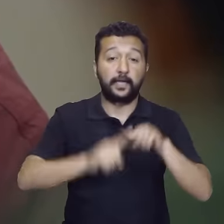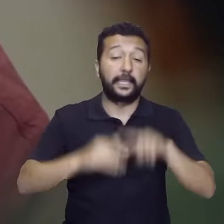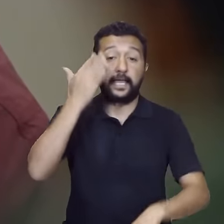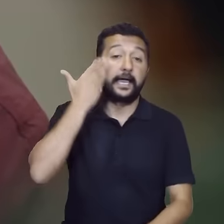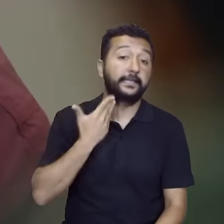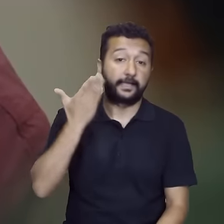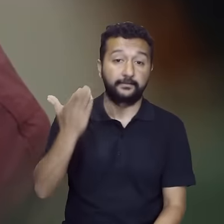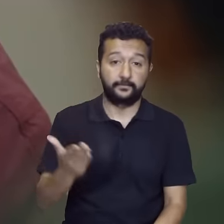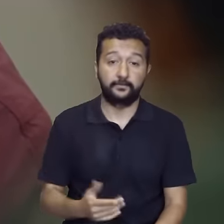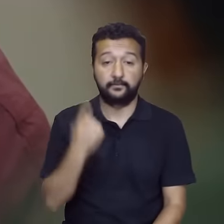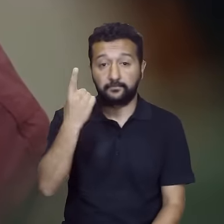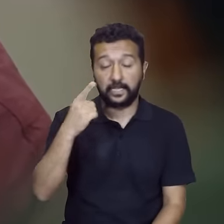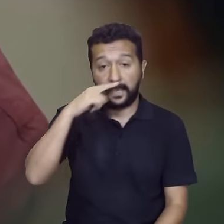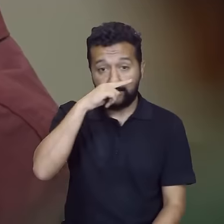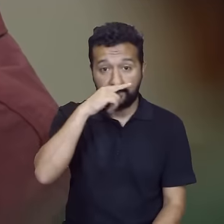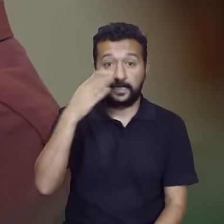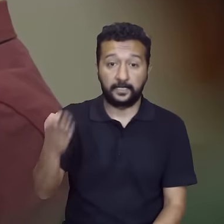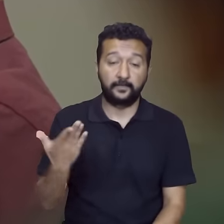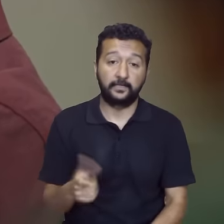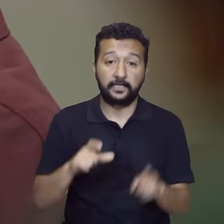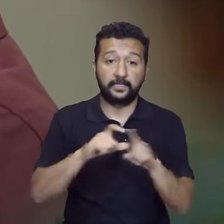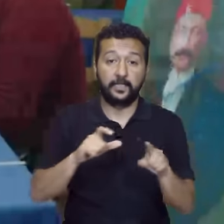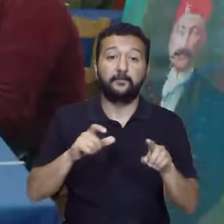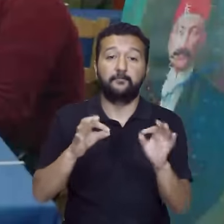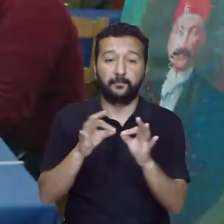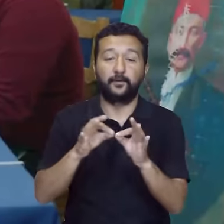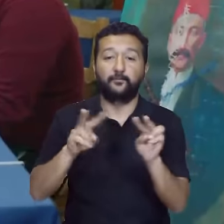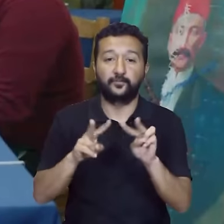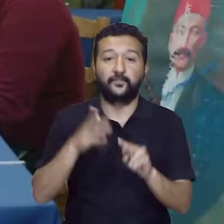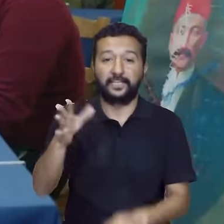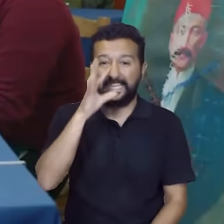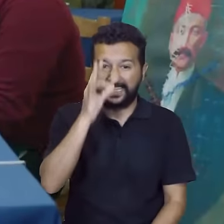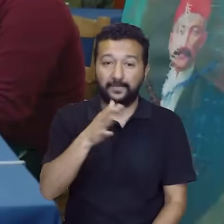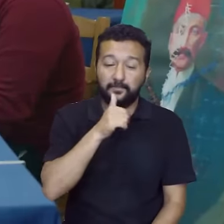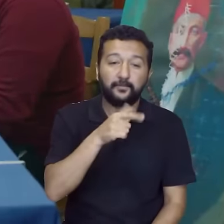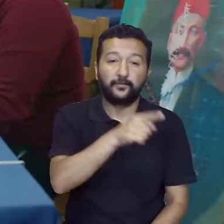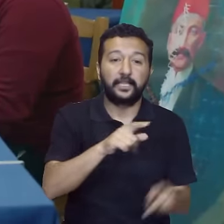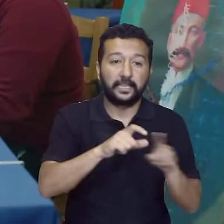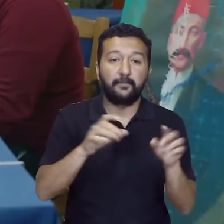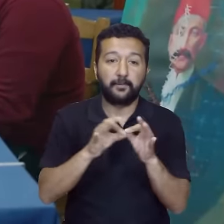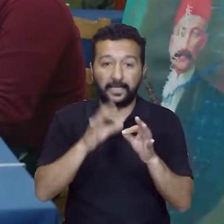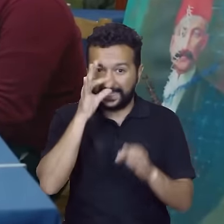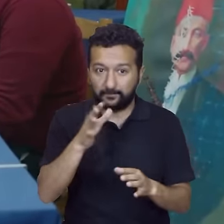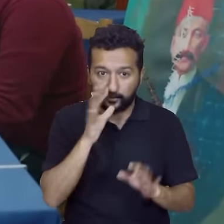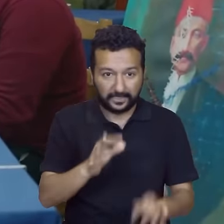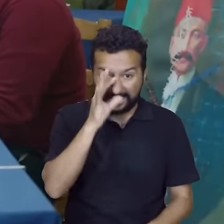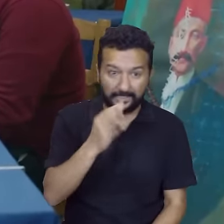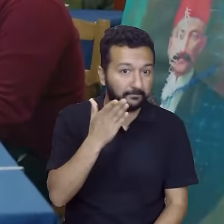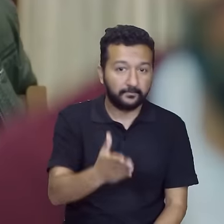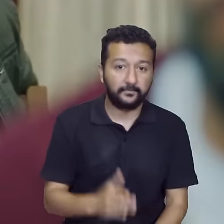hayranı bir Afrikalı. Dembaba Mustafa. Ve kimdi bu Dembaba Mustafa biliyor musunuz? Kim?